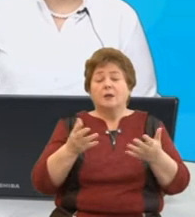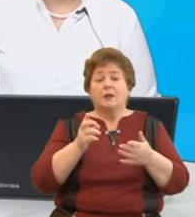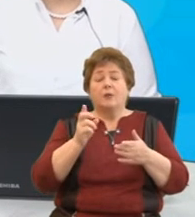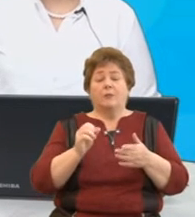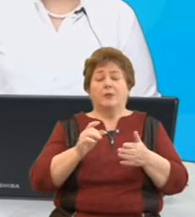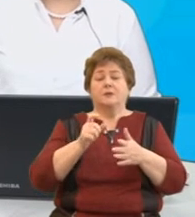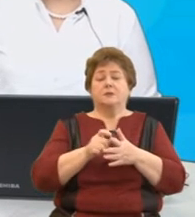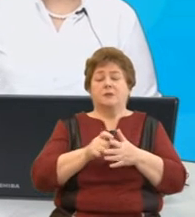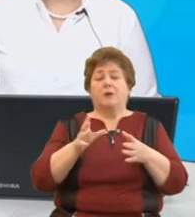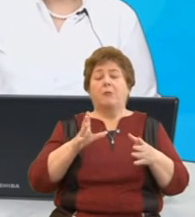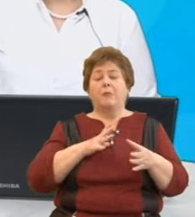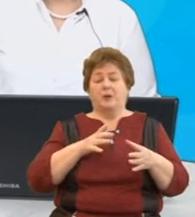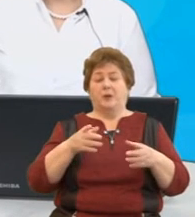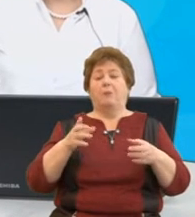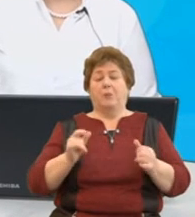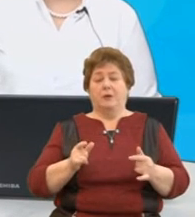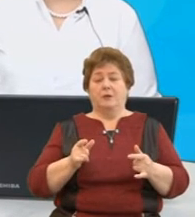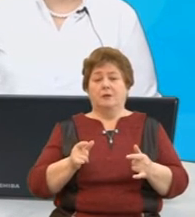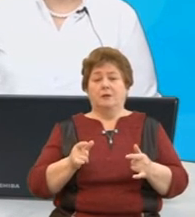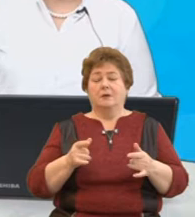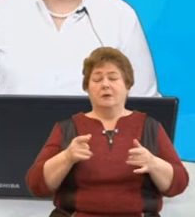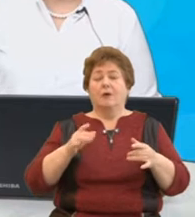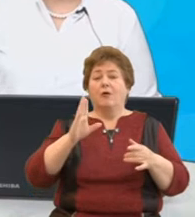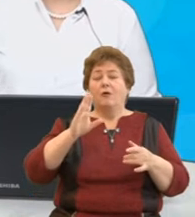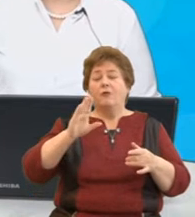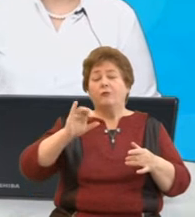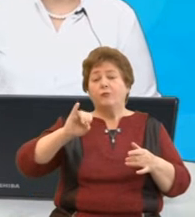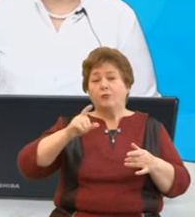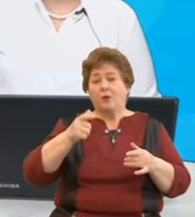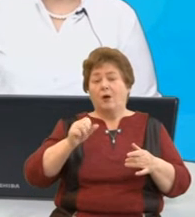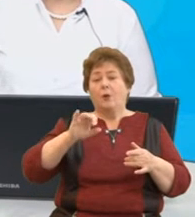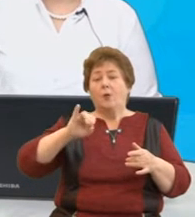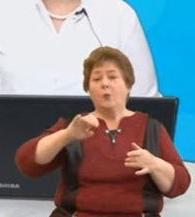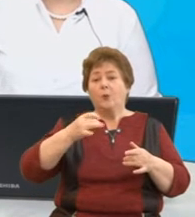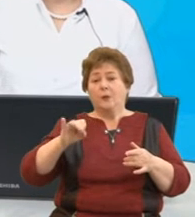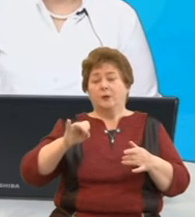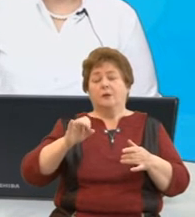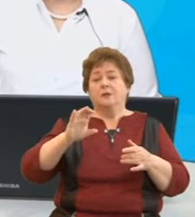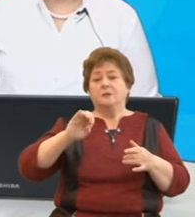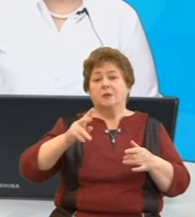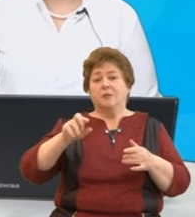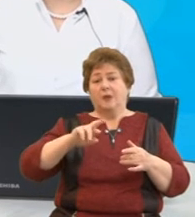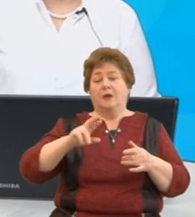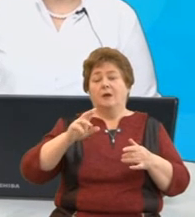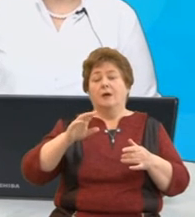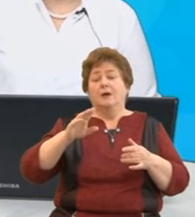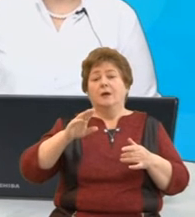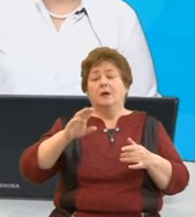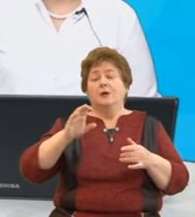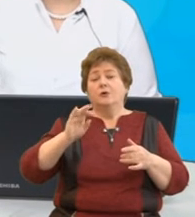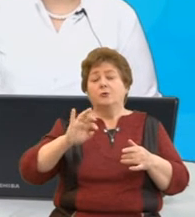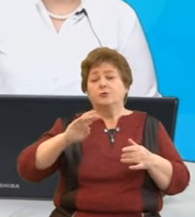слова у нас с вами получились юга у ли тебя дружок